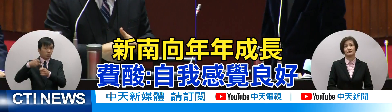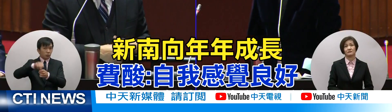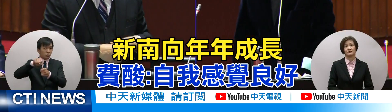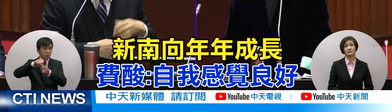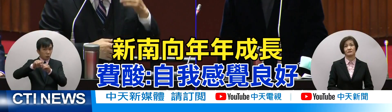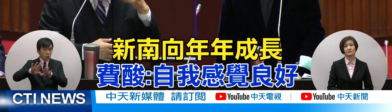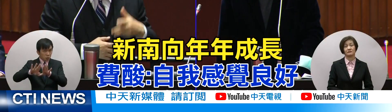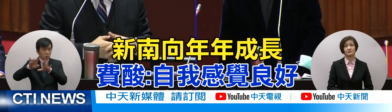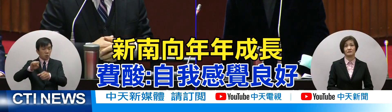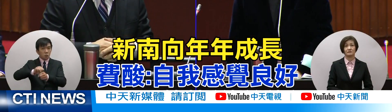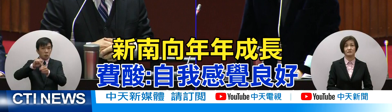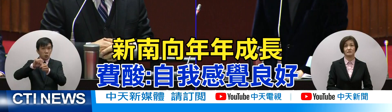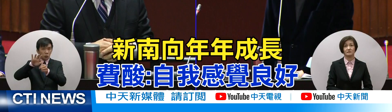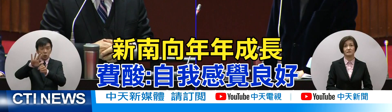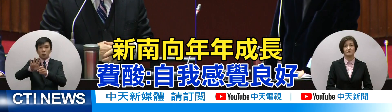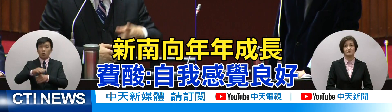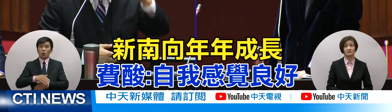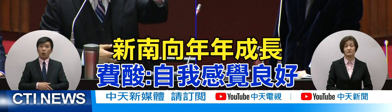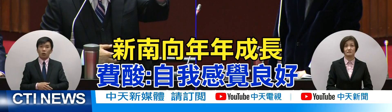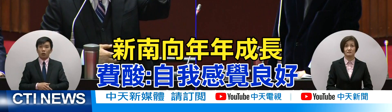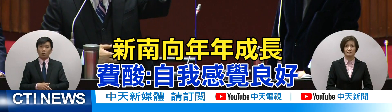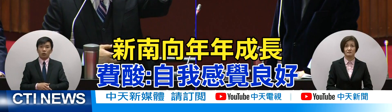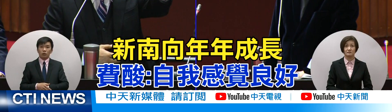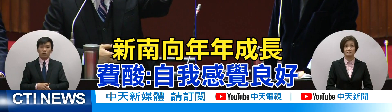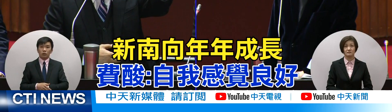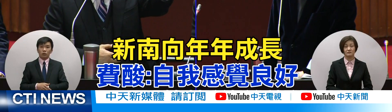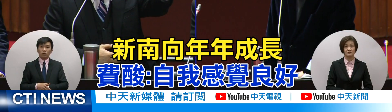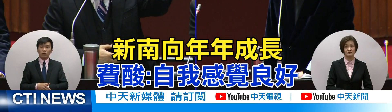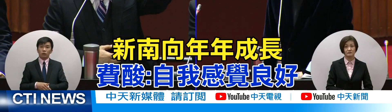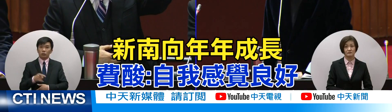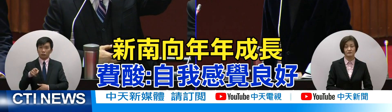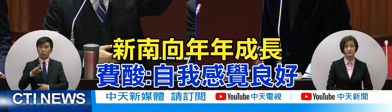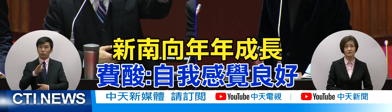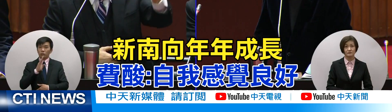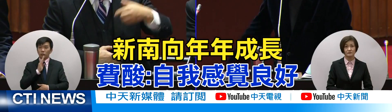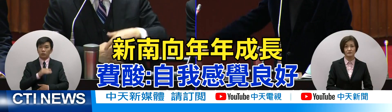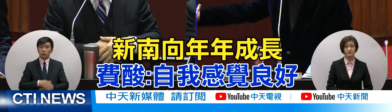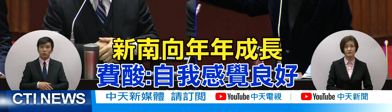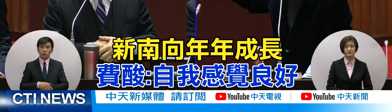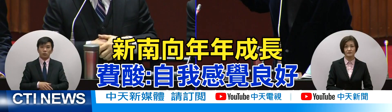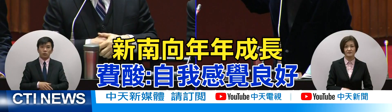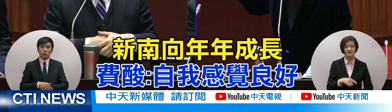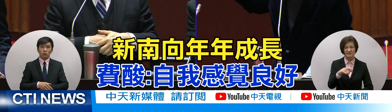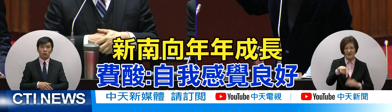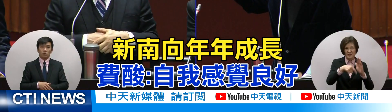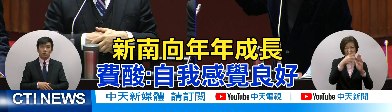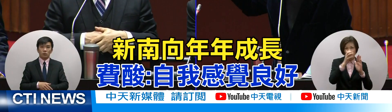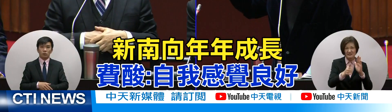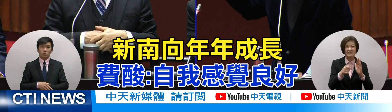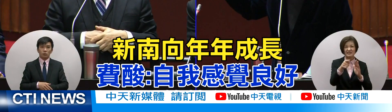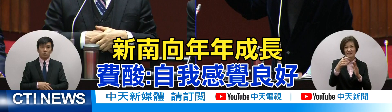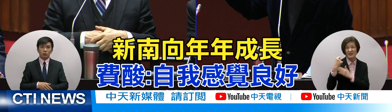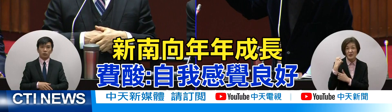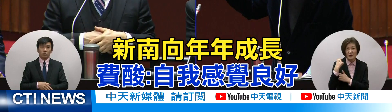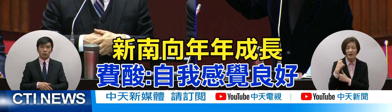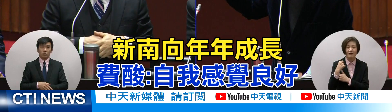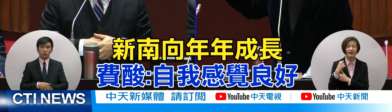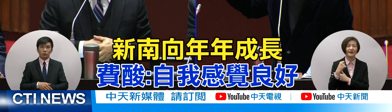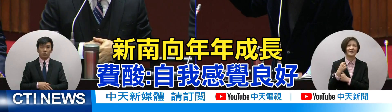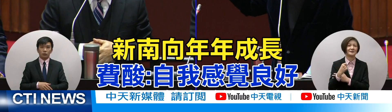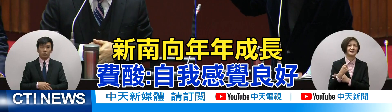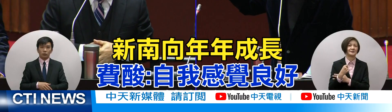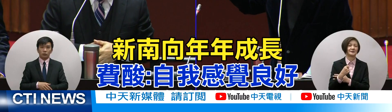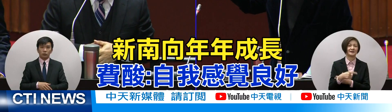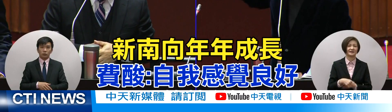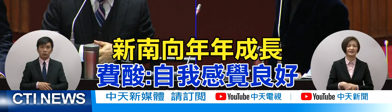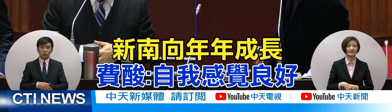多，都在努力中啊，而且这也是大大又是一个新市场。院长， 你敢讲做事叫做努力哦？啊，这